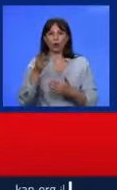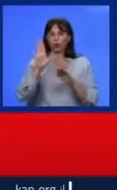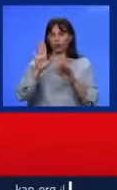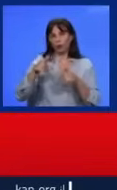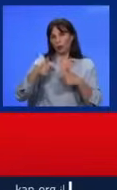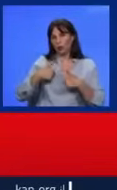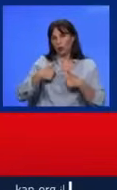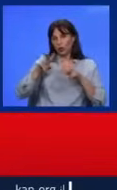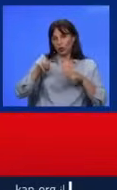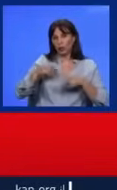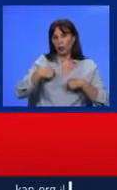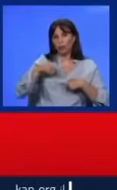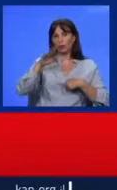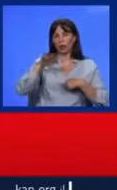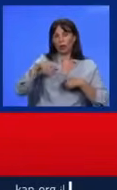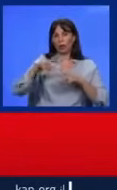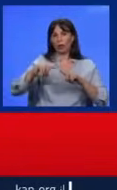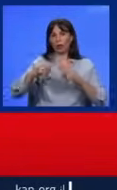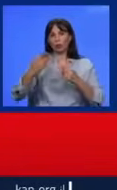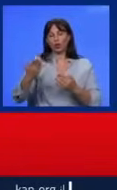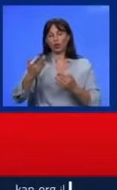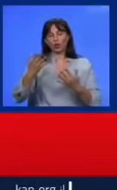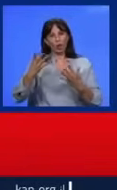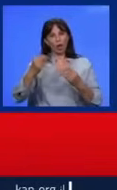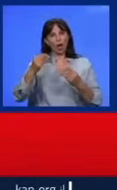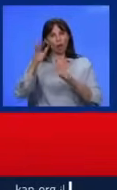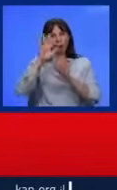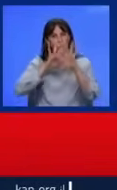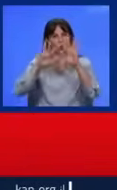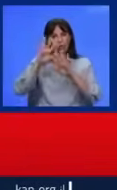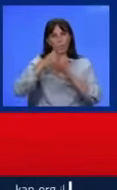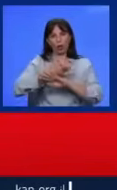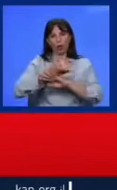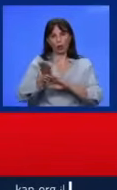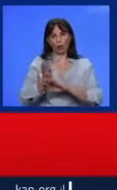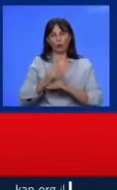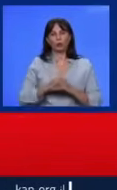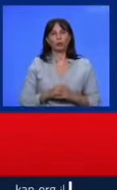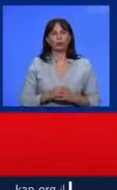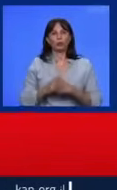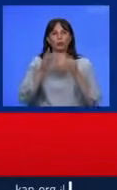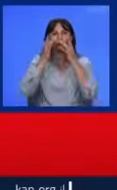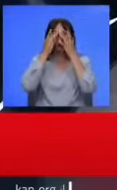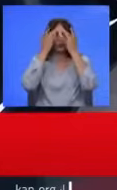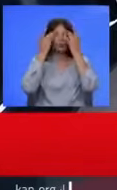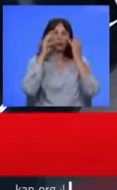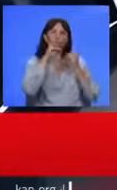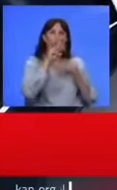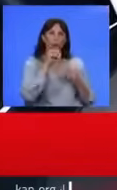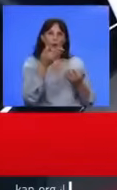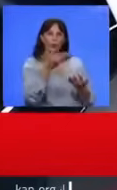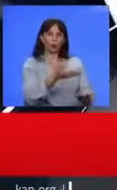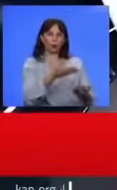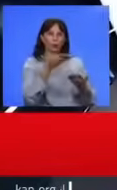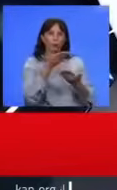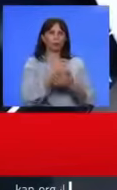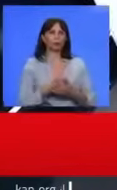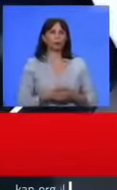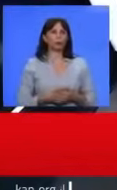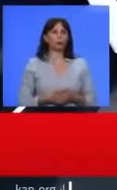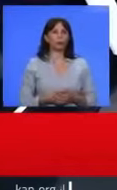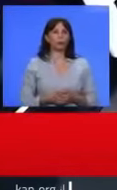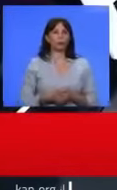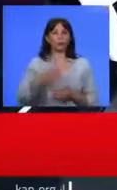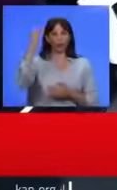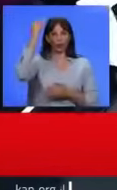יש, ורב הנסתר על הגלוי. טוב, וואו, משפט. כן. מורנו, אם לא דיברת מספיק, אז בבקשה. קודם כל, להזכיר